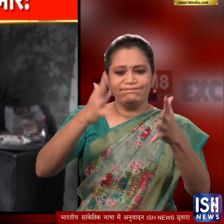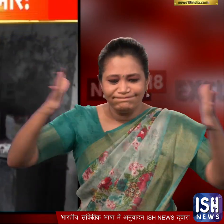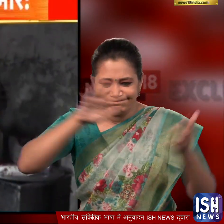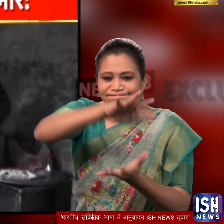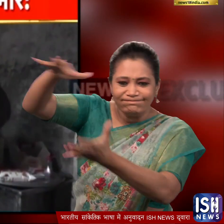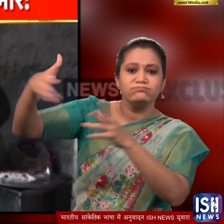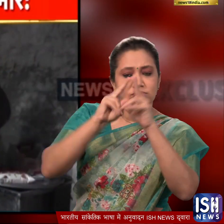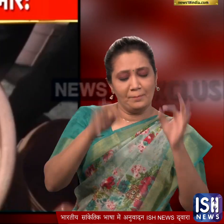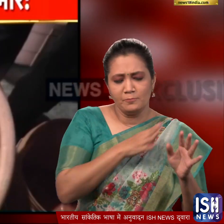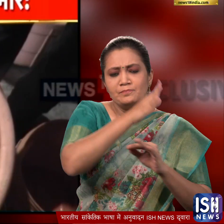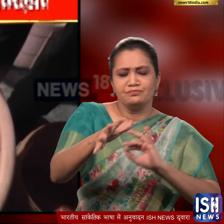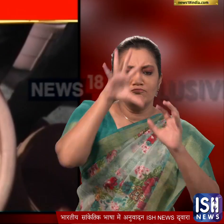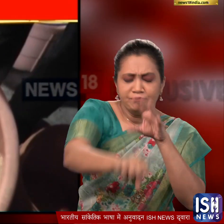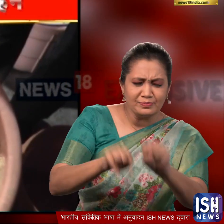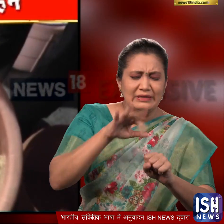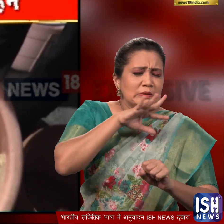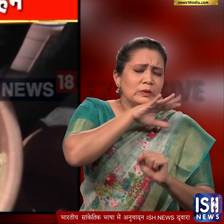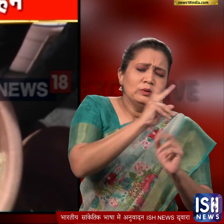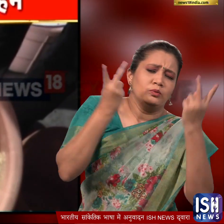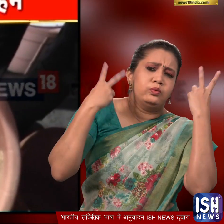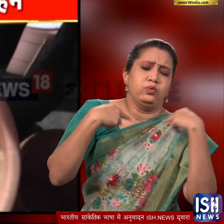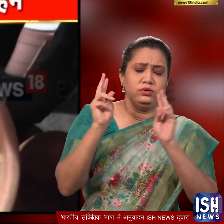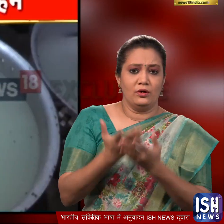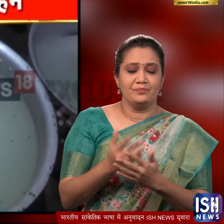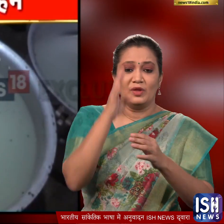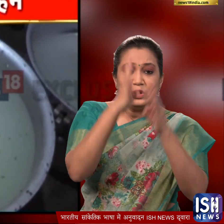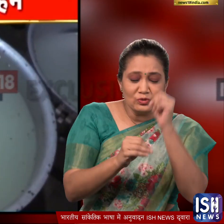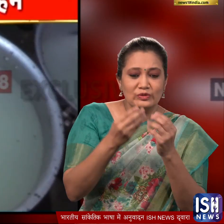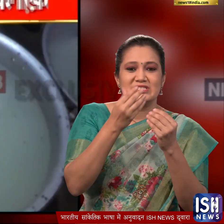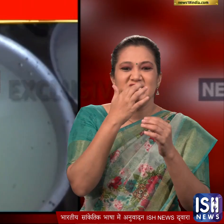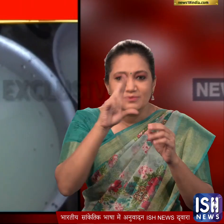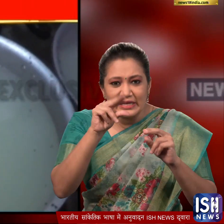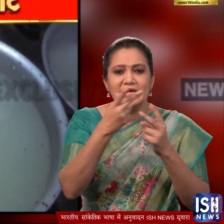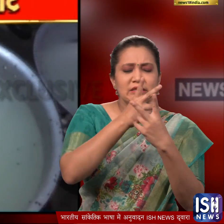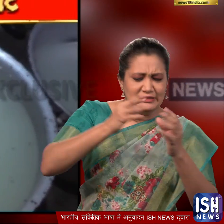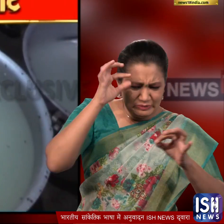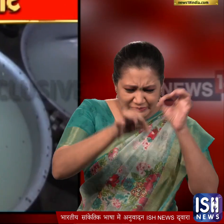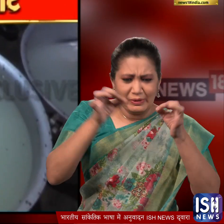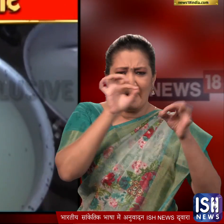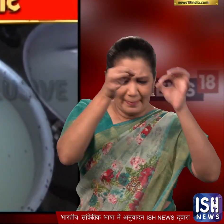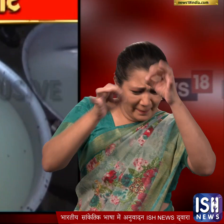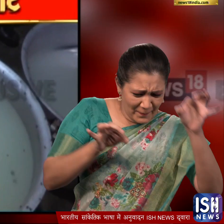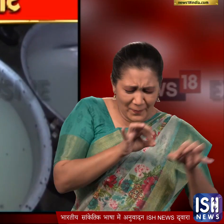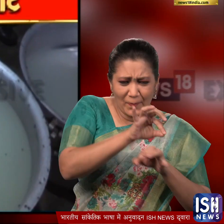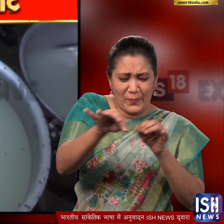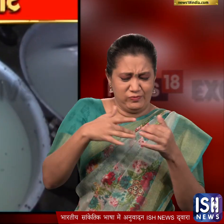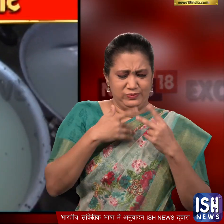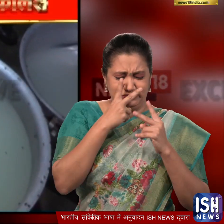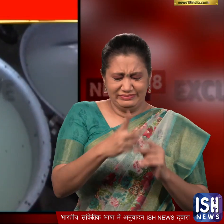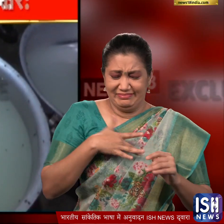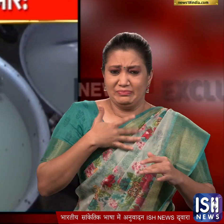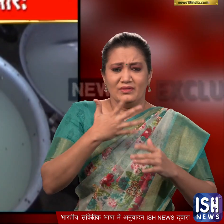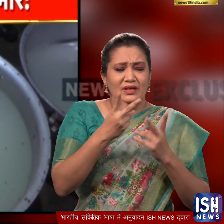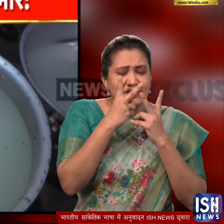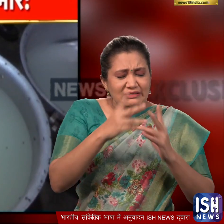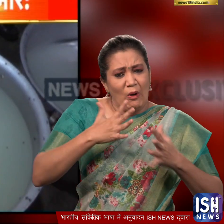और गोदामों में छापा मारा। एक जगह तो उन्हें गंदगी का अंबार मिला। दूध से बने खोए और पनीर पर इतनी मक्खियां भिनभिनाती पाई गईं कि ऐसे